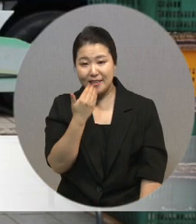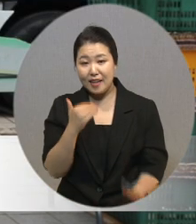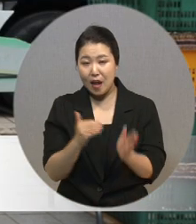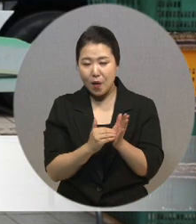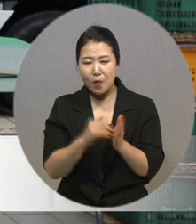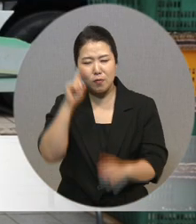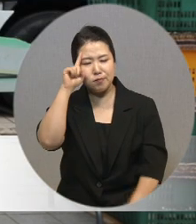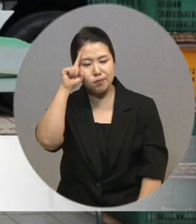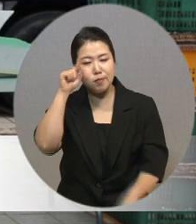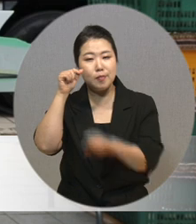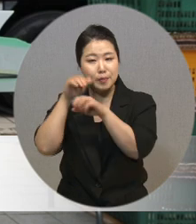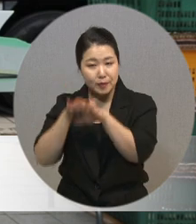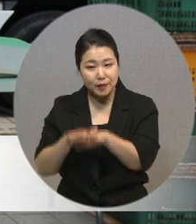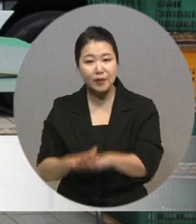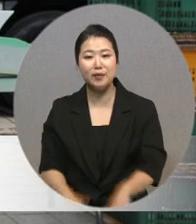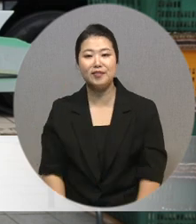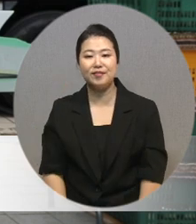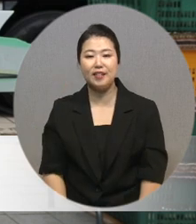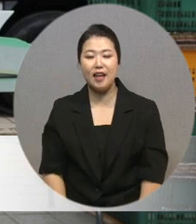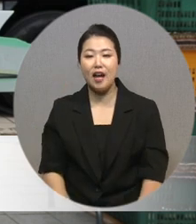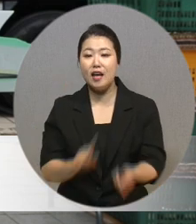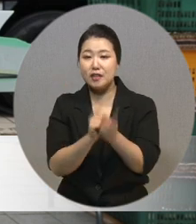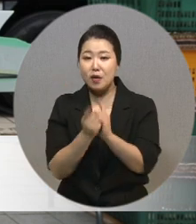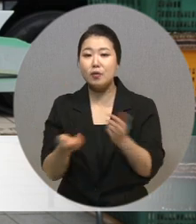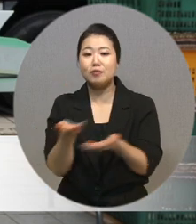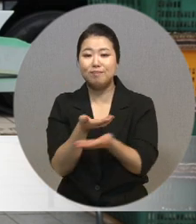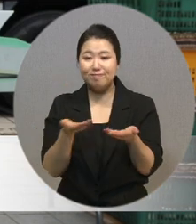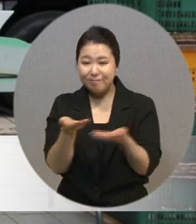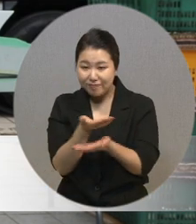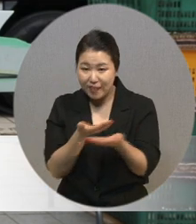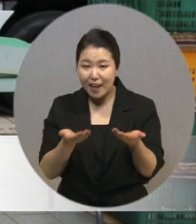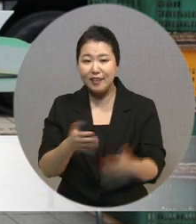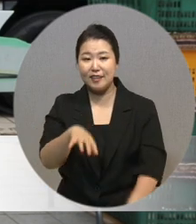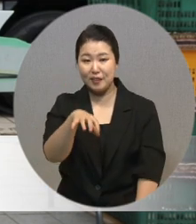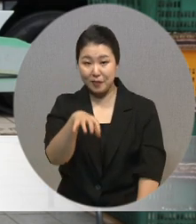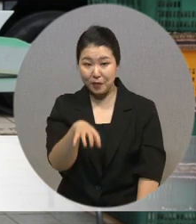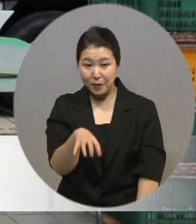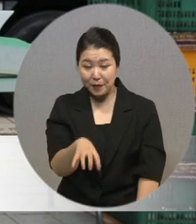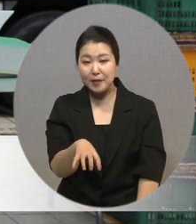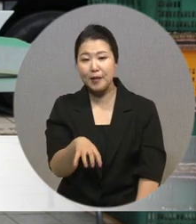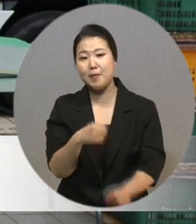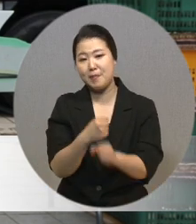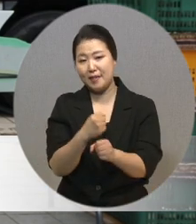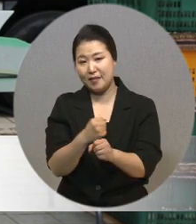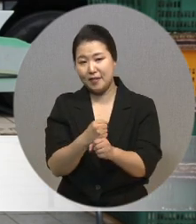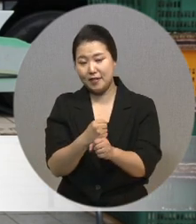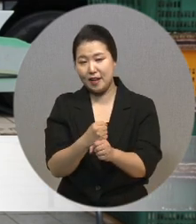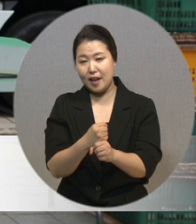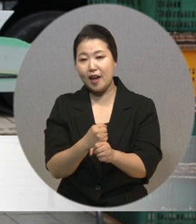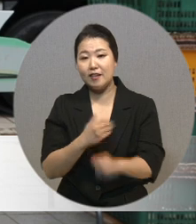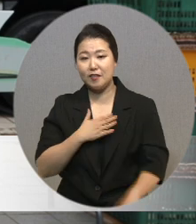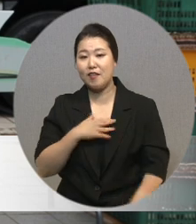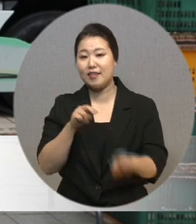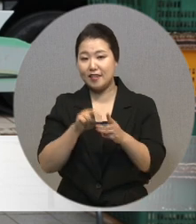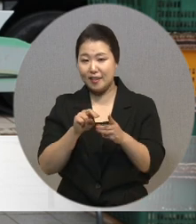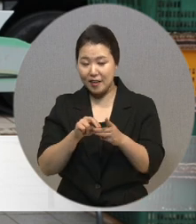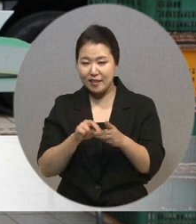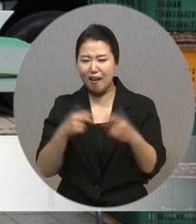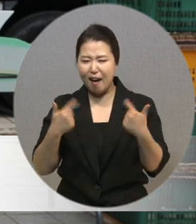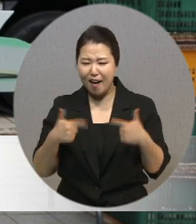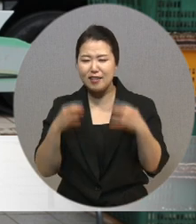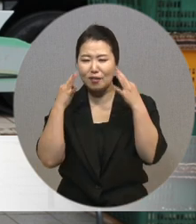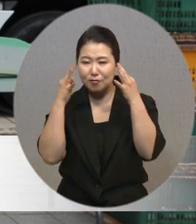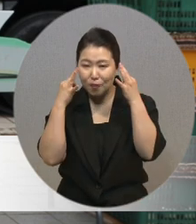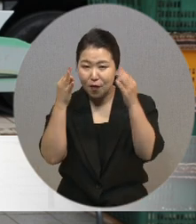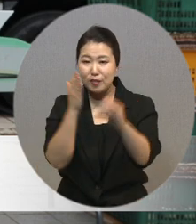힐링도 하시고 또 어 서로 이렇게 교제하는 그런식 그런 공간을 만들고자 저희 센터에서는 항상